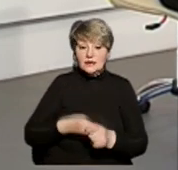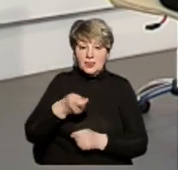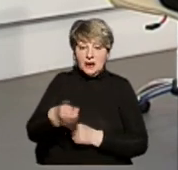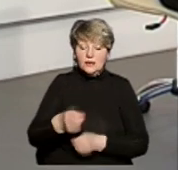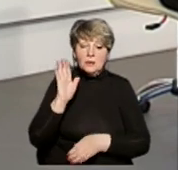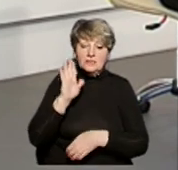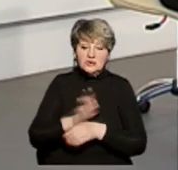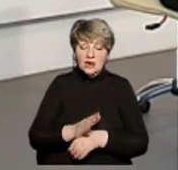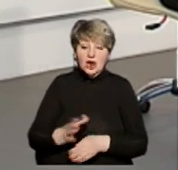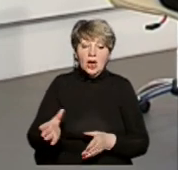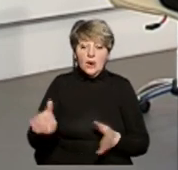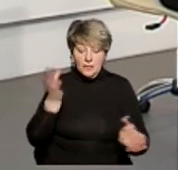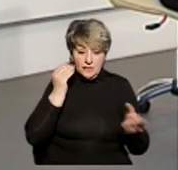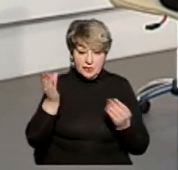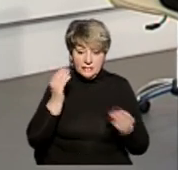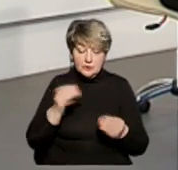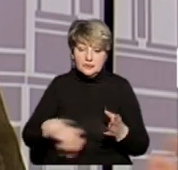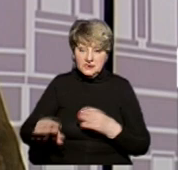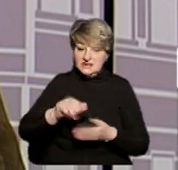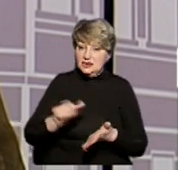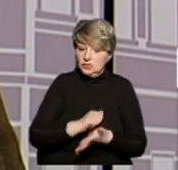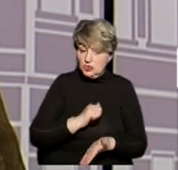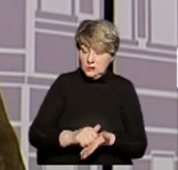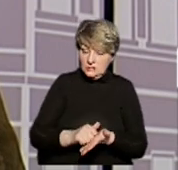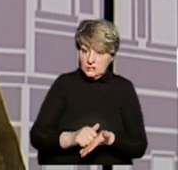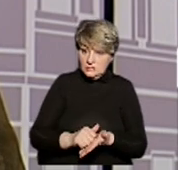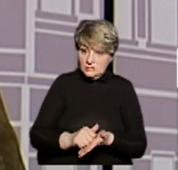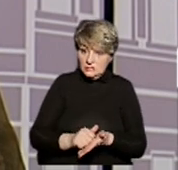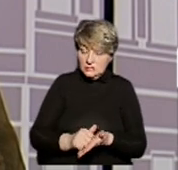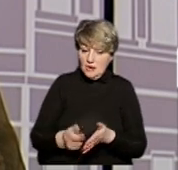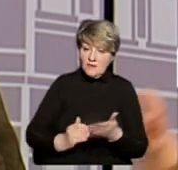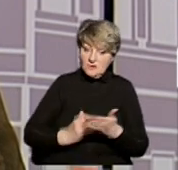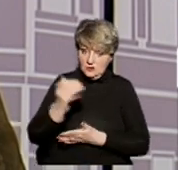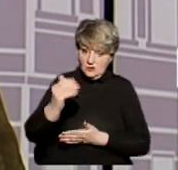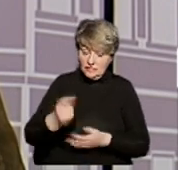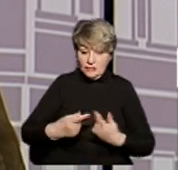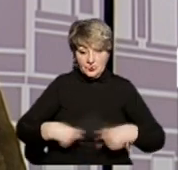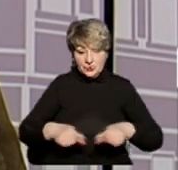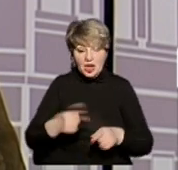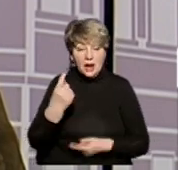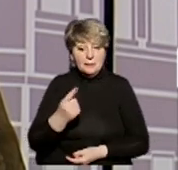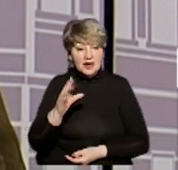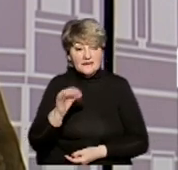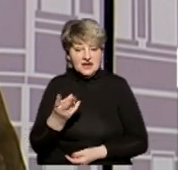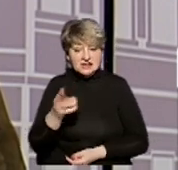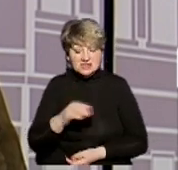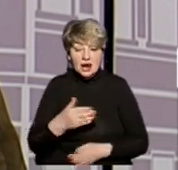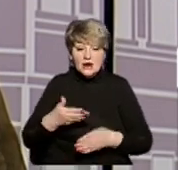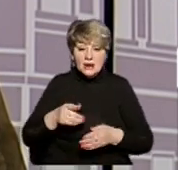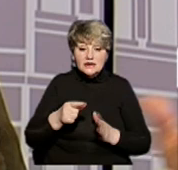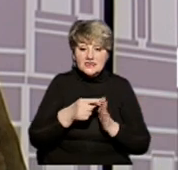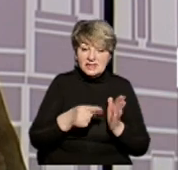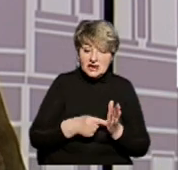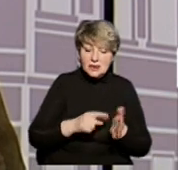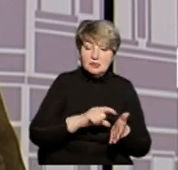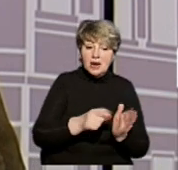про зарахування всіх дітей, які подали документи, в заклад освіти. А вже потім на 1 вересня ми їх ділимо по класах і